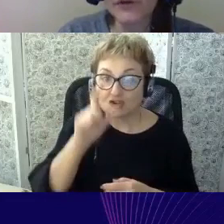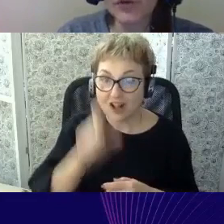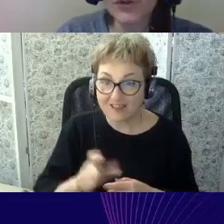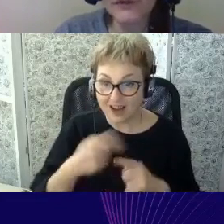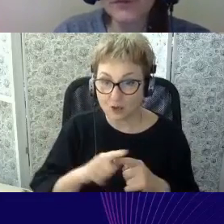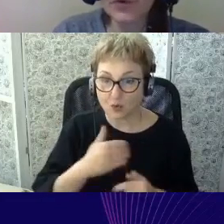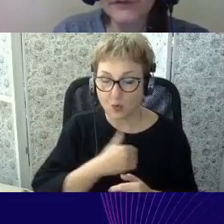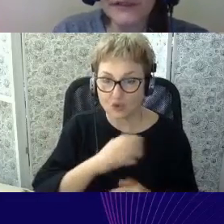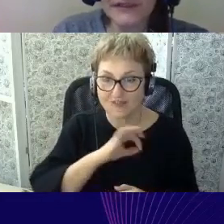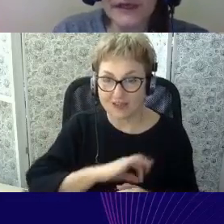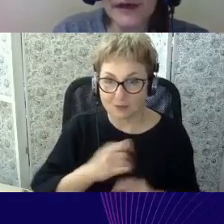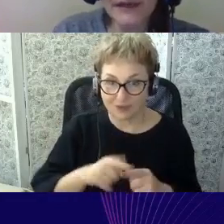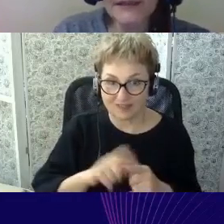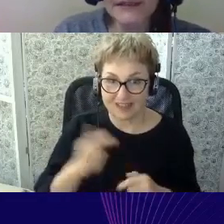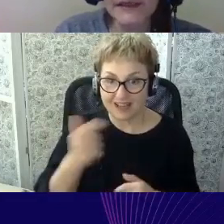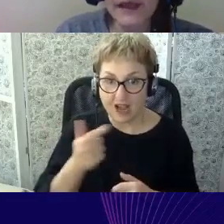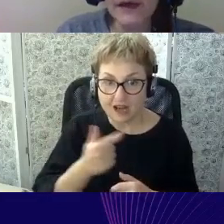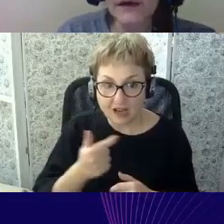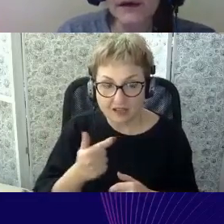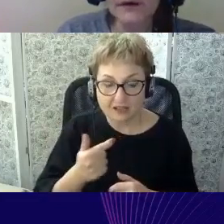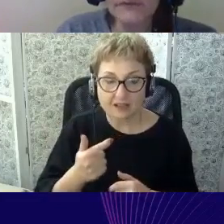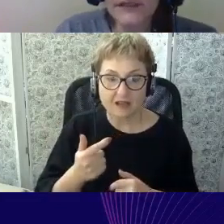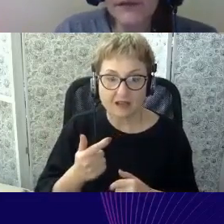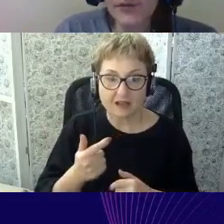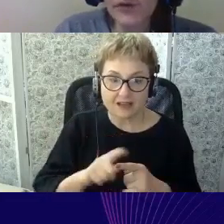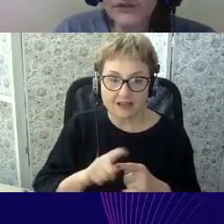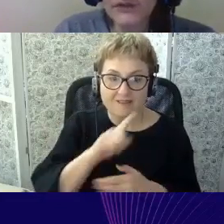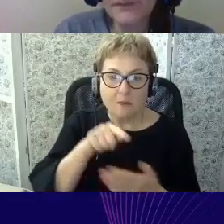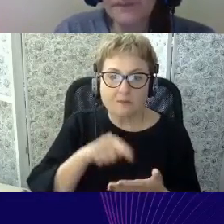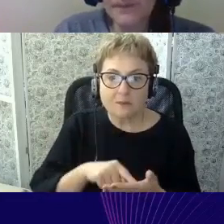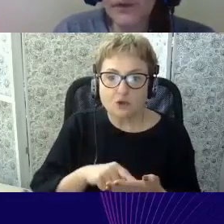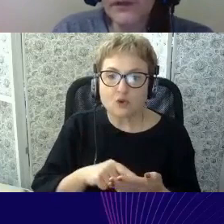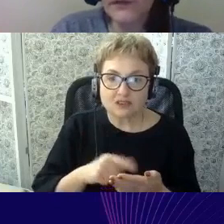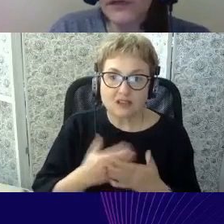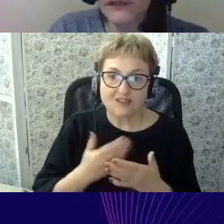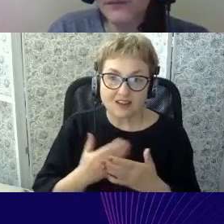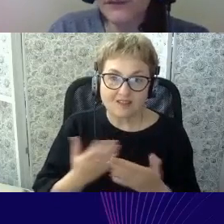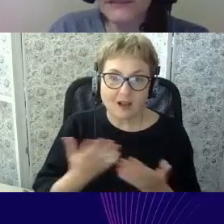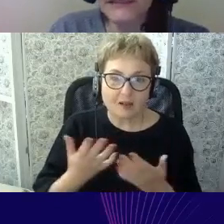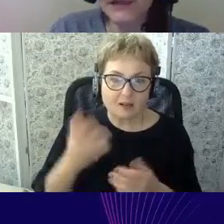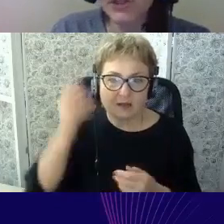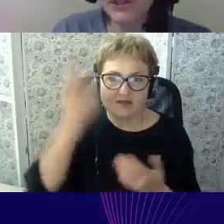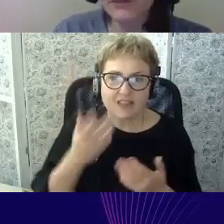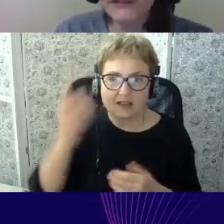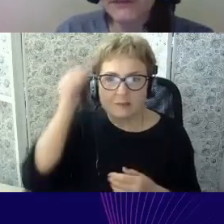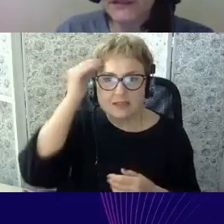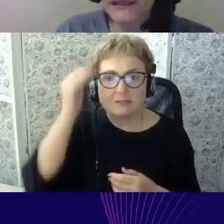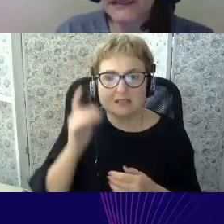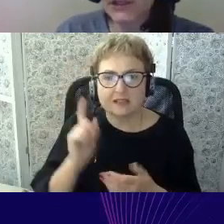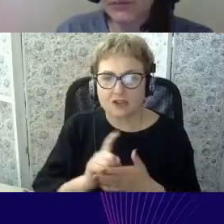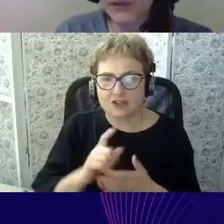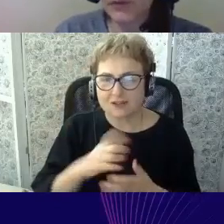человека, который хочет воспользоваться этой гарантией, эти вопросы, наверное, в некотором смысле должны